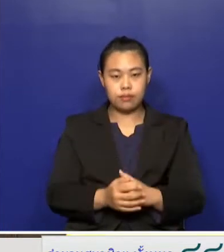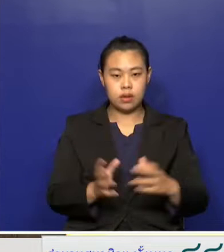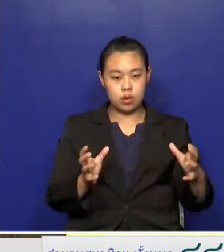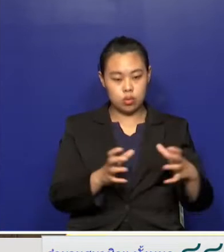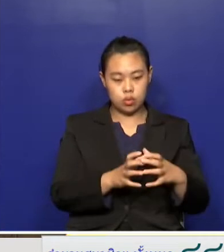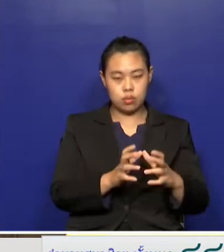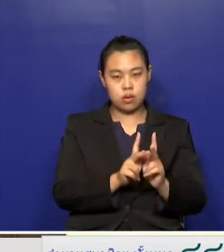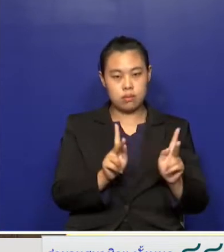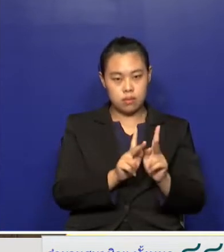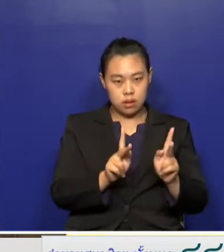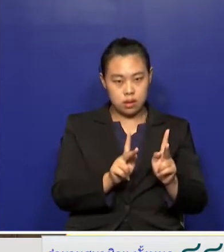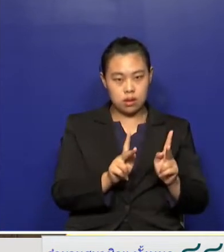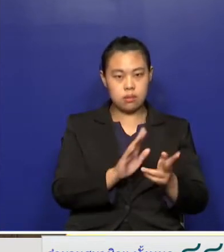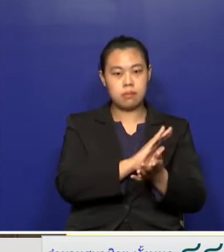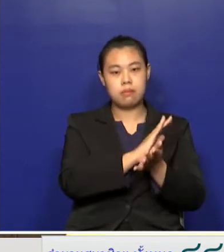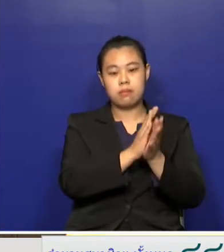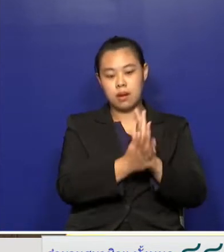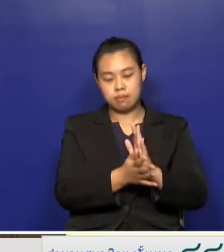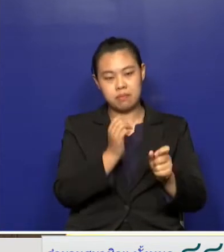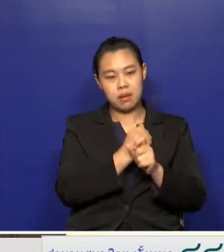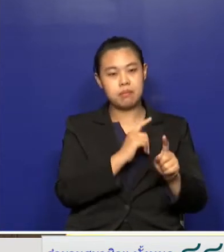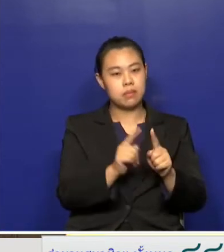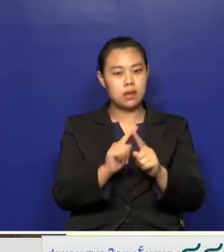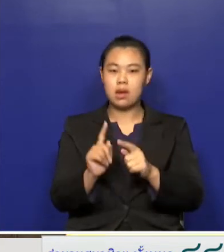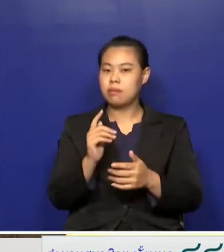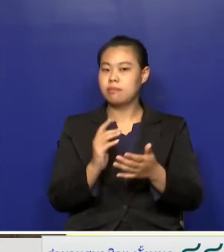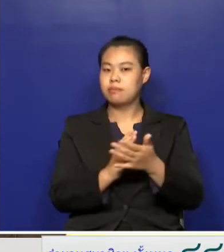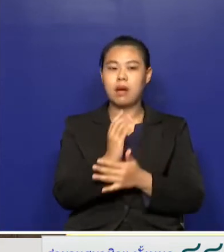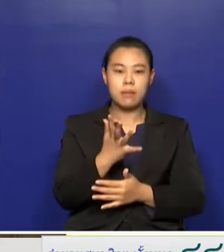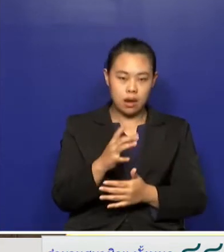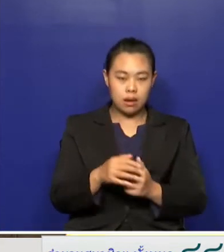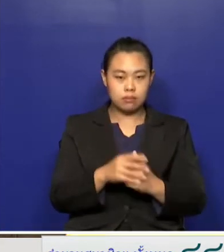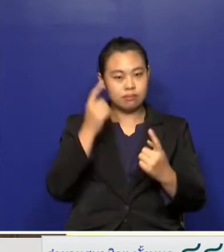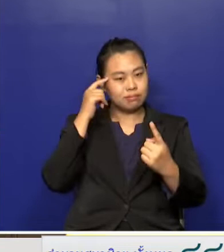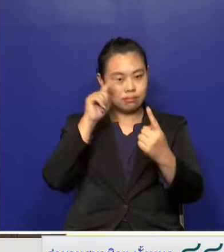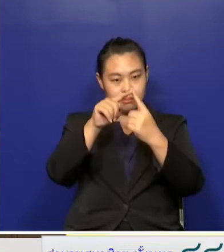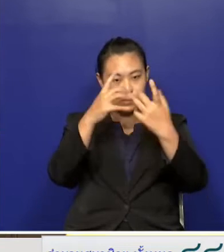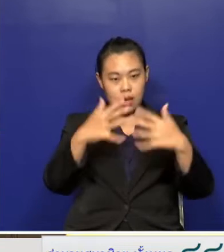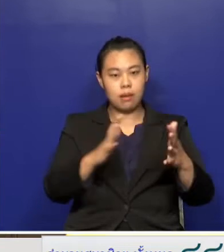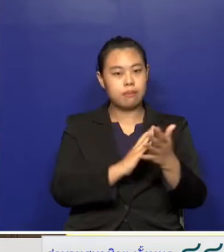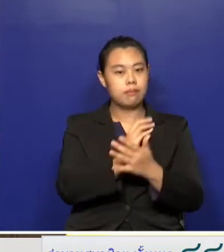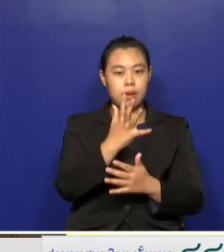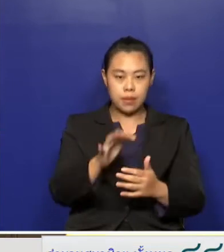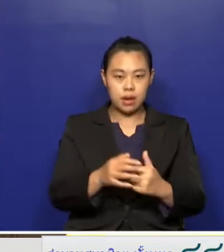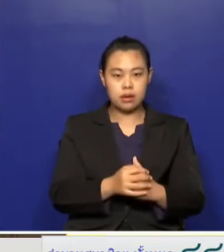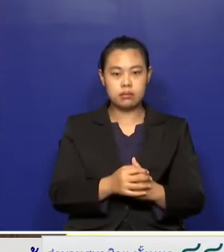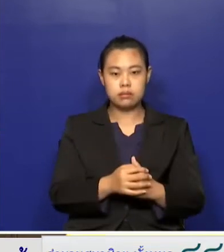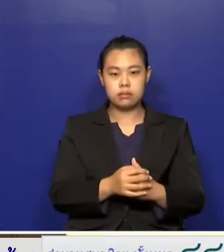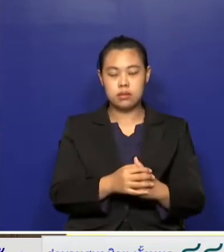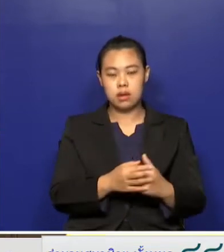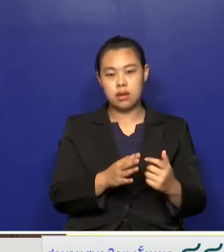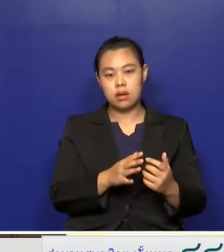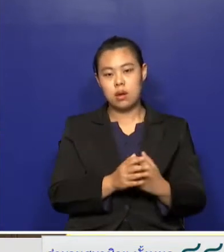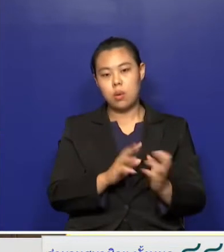ทำอะไรไม่ได้สำเร็จตามเป้าแล้วก็บ้างเว้นมาแล้วก็มาตั้งชุดใหม่และ